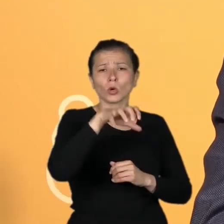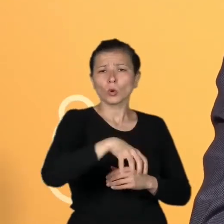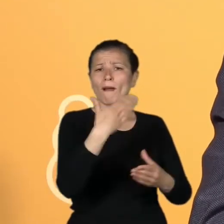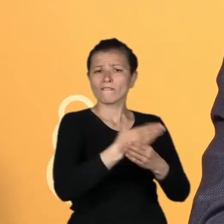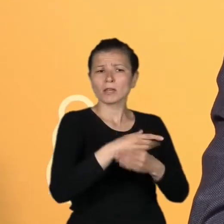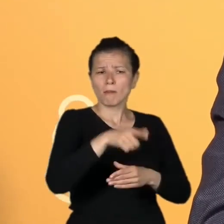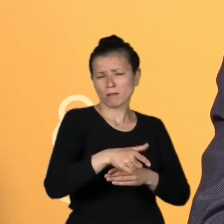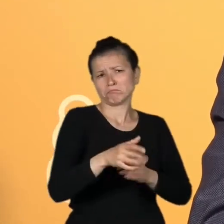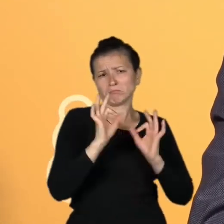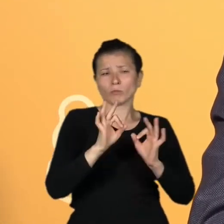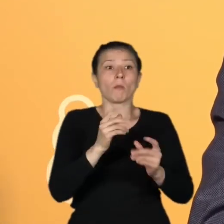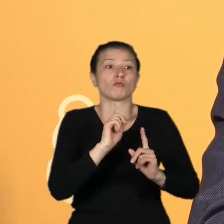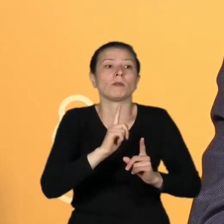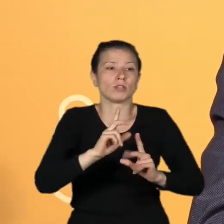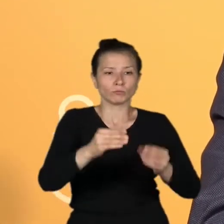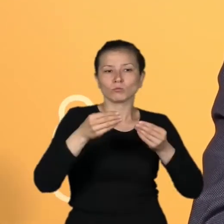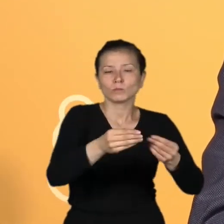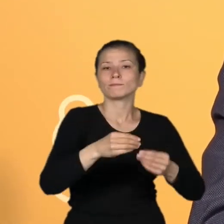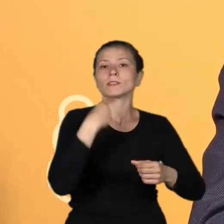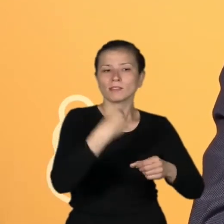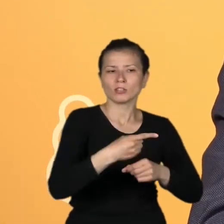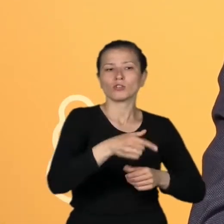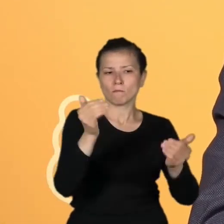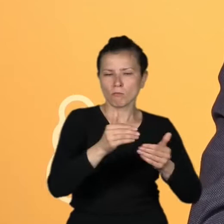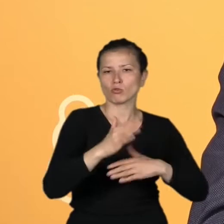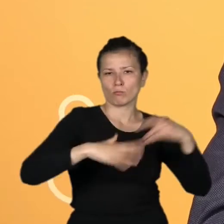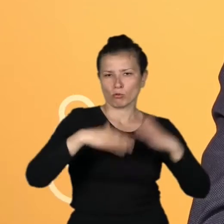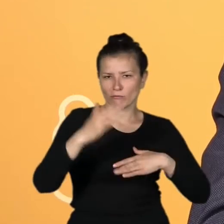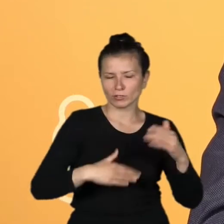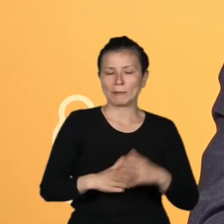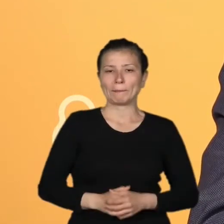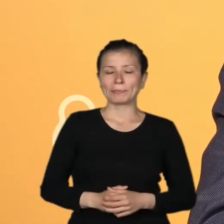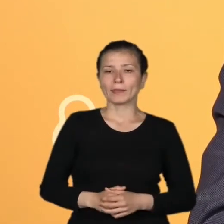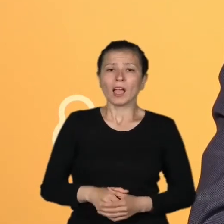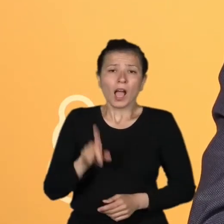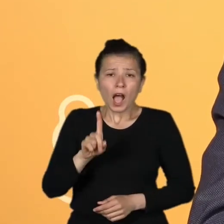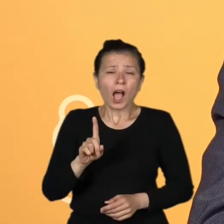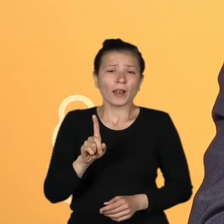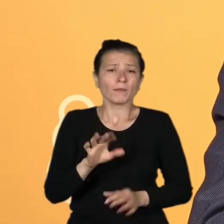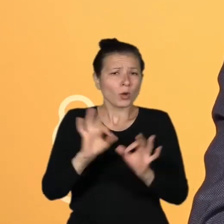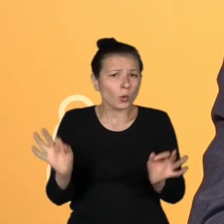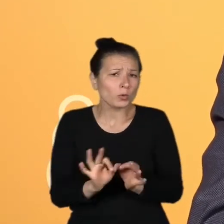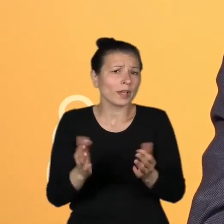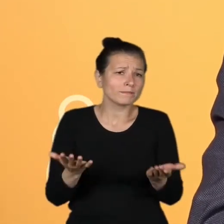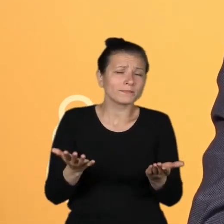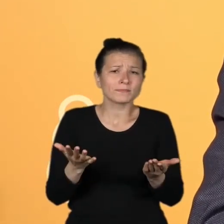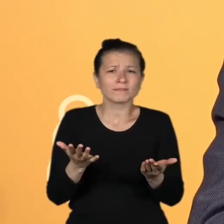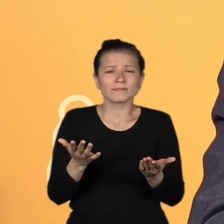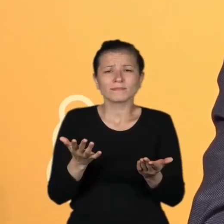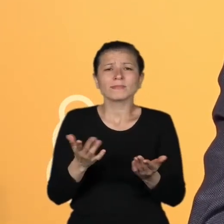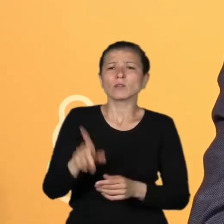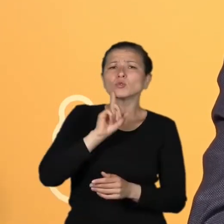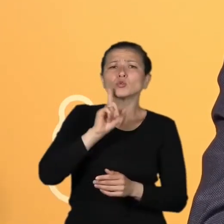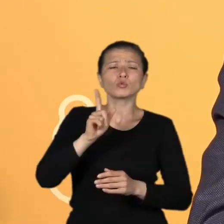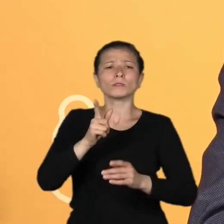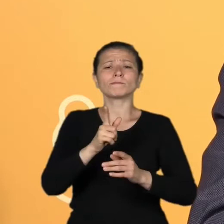szybciej dostanie jakieś tam pozwolenie na budowę na przykład. Ale tutaj to takie sztuczne skracanie